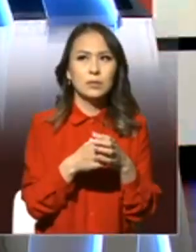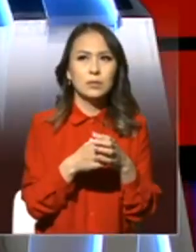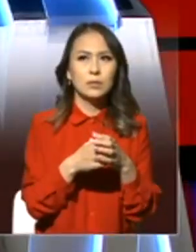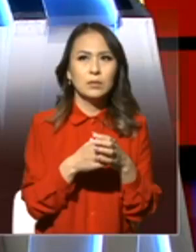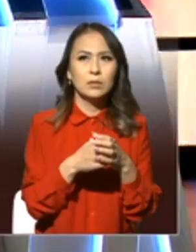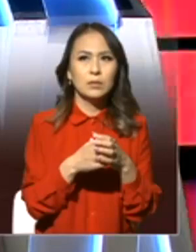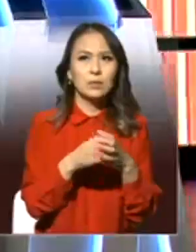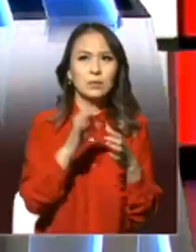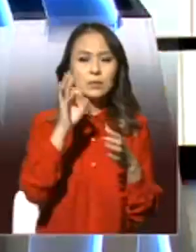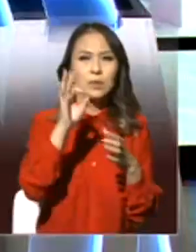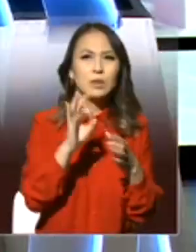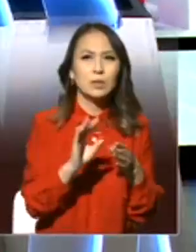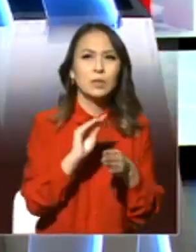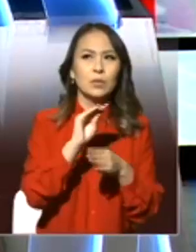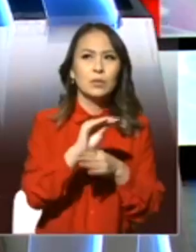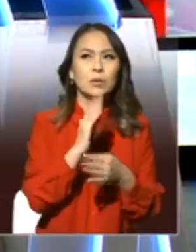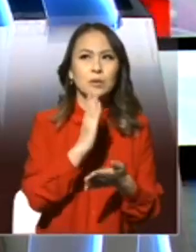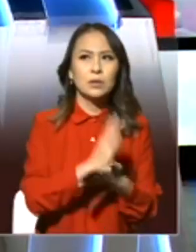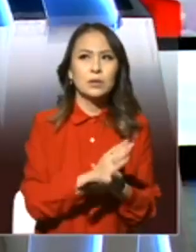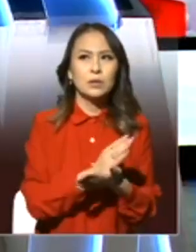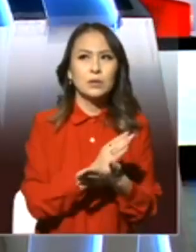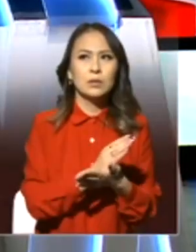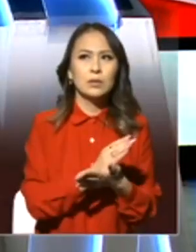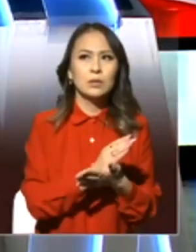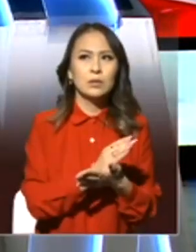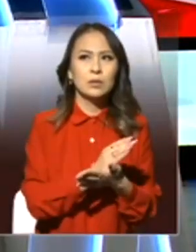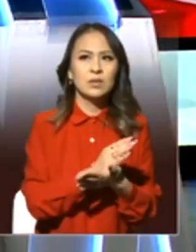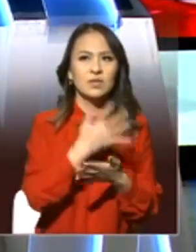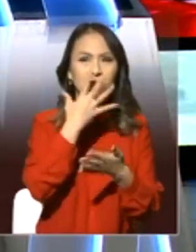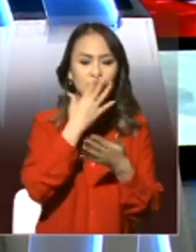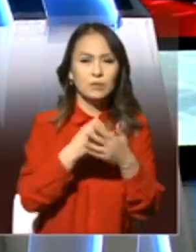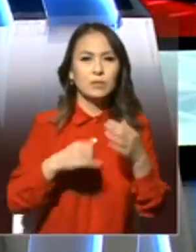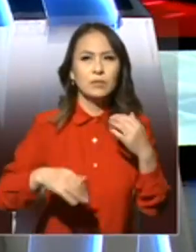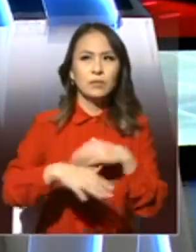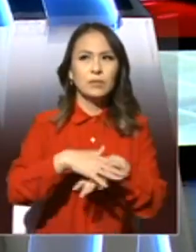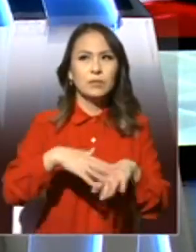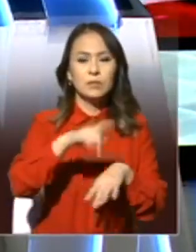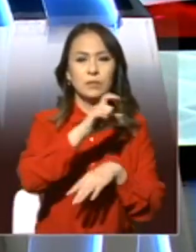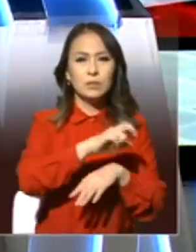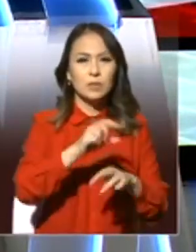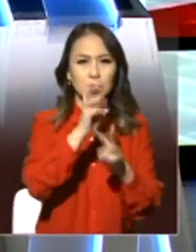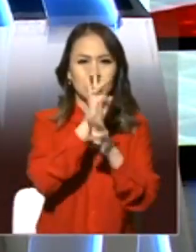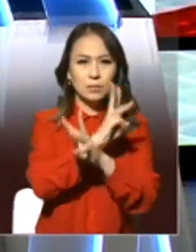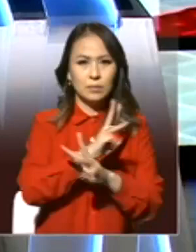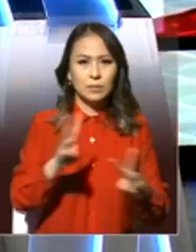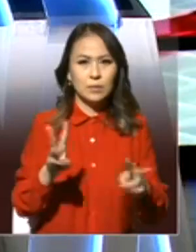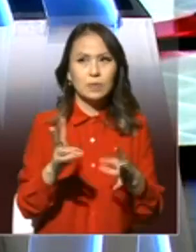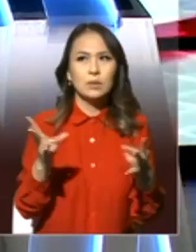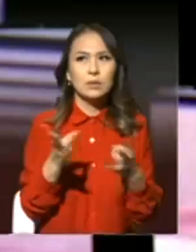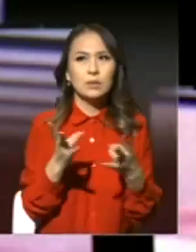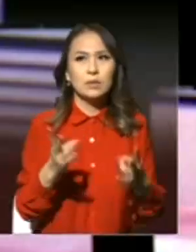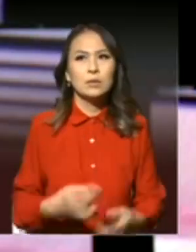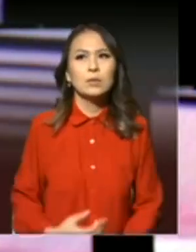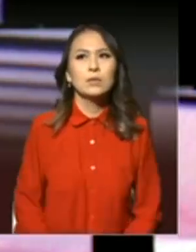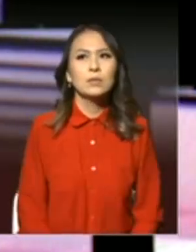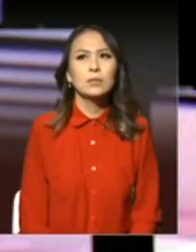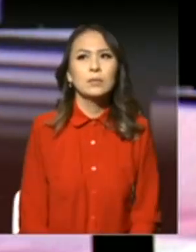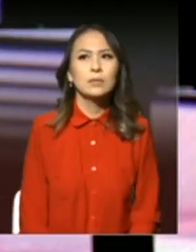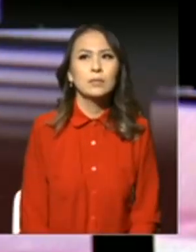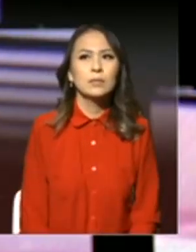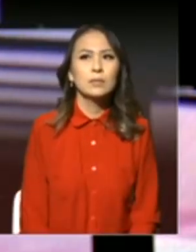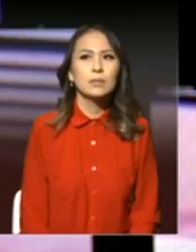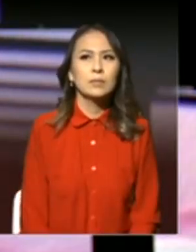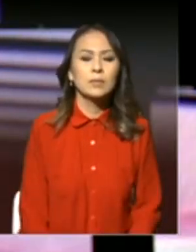Қосады. Қосады, енді ол компания өзінің соны қарау. Персоналы бар, штаты бар. Ну, штатын ол шақты адам жұмыс істейді. Бірақ олар мен білетін